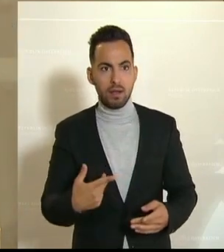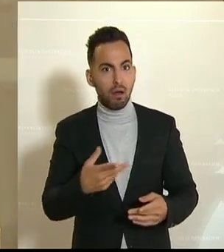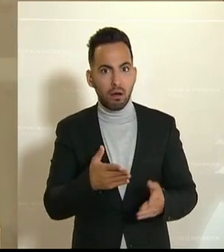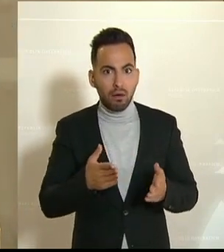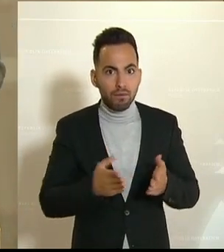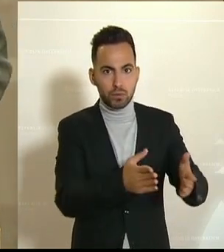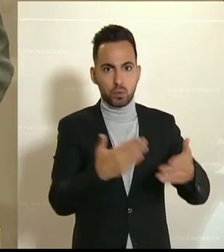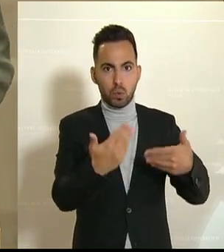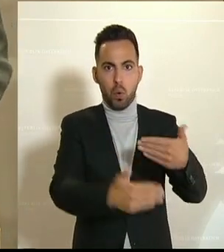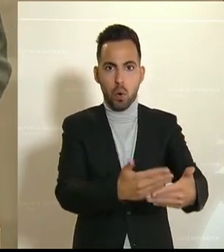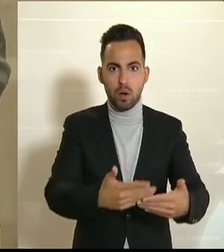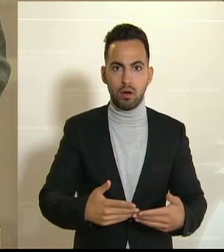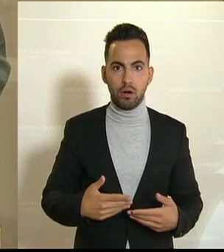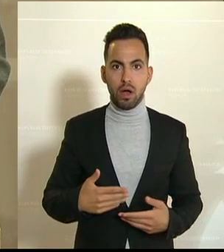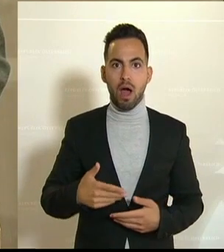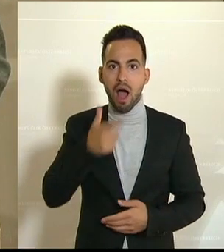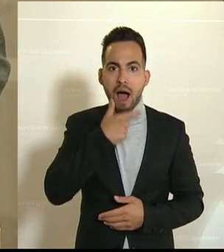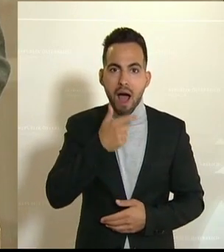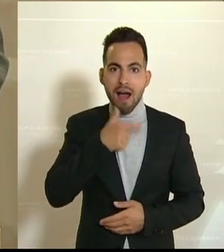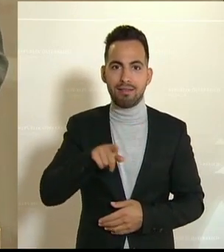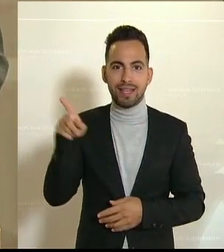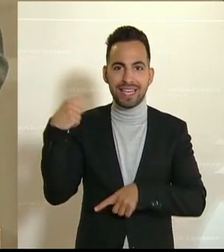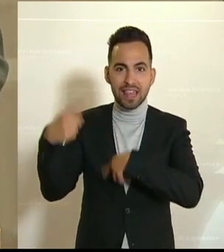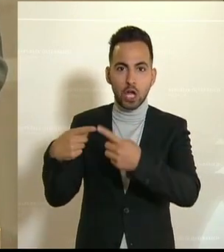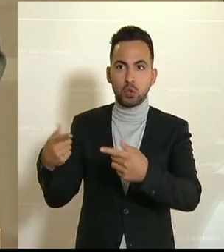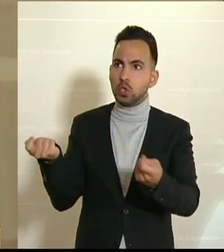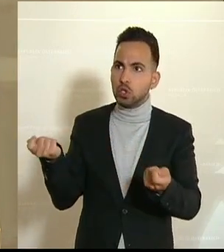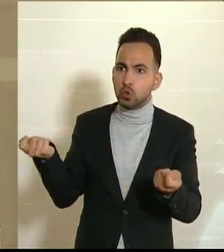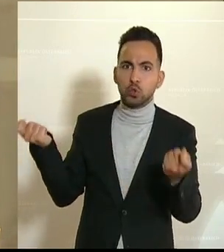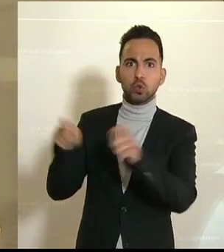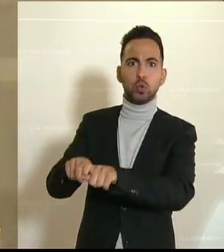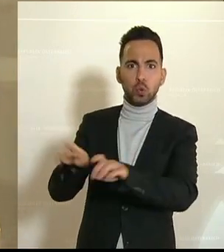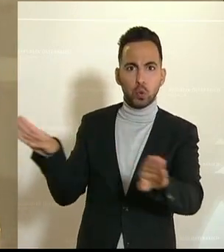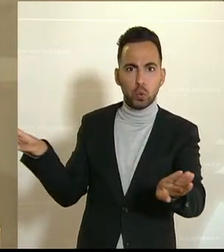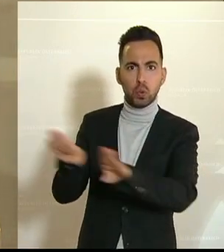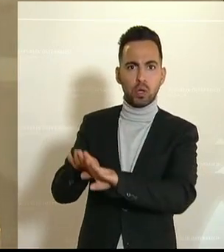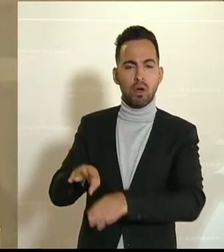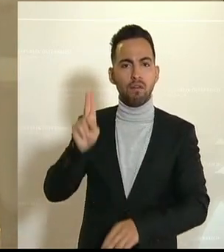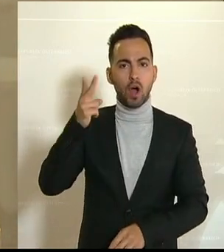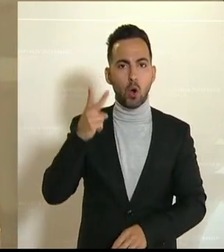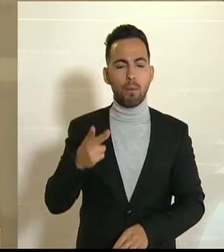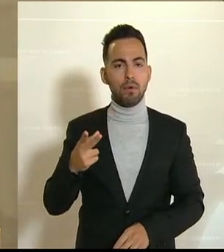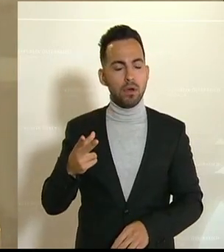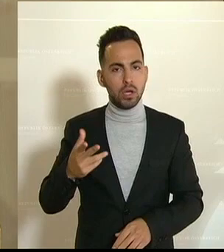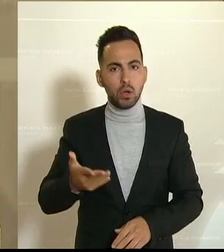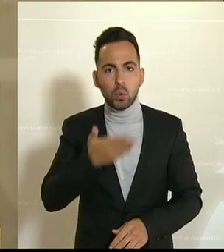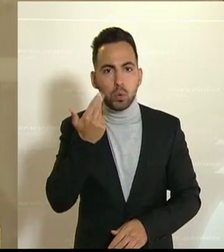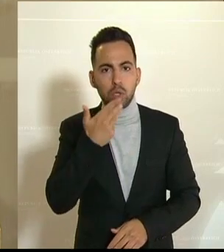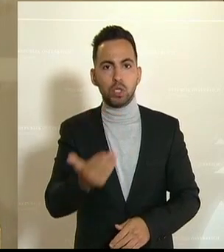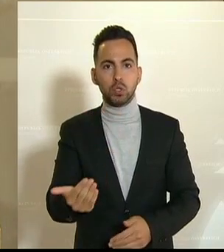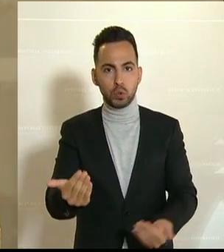habe, dass sie unsere ältere Generation wegsperren, anstatt für Schutzausrüstung zu sorgen, damit